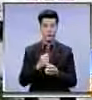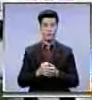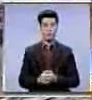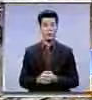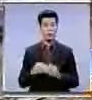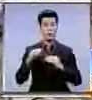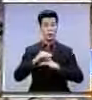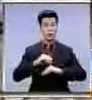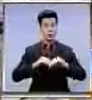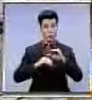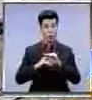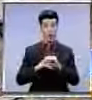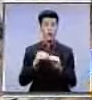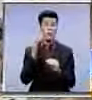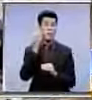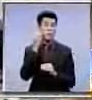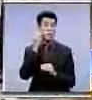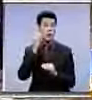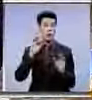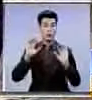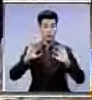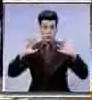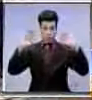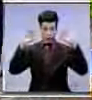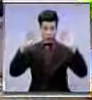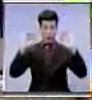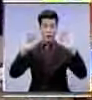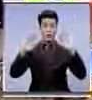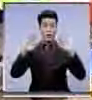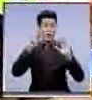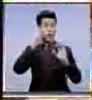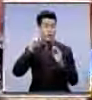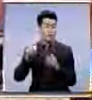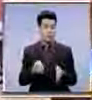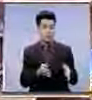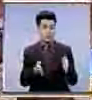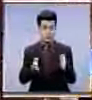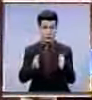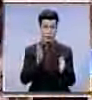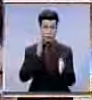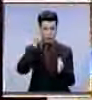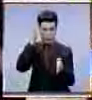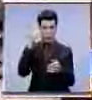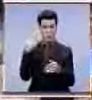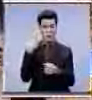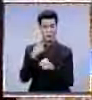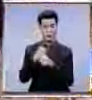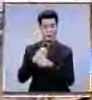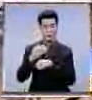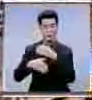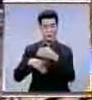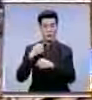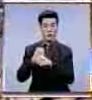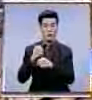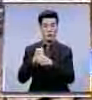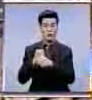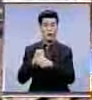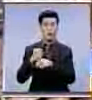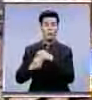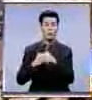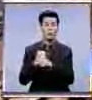พัฒนาที่อยู่อาศัยบ้านประชารัฐริมคลองพอชก็จะมีเป้าหมายระยะ3ปีนะครับตั้งแต่ปี2559ถึง